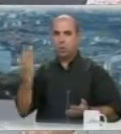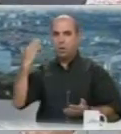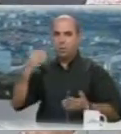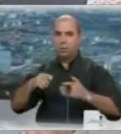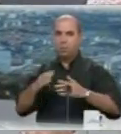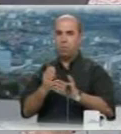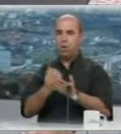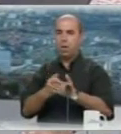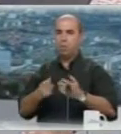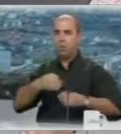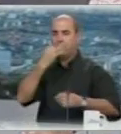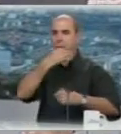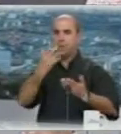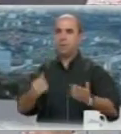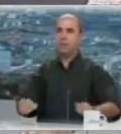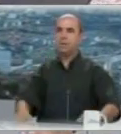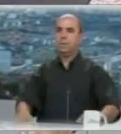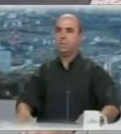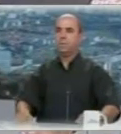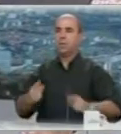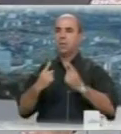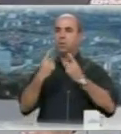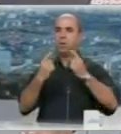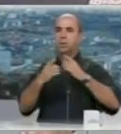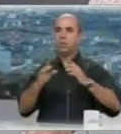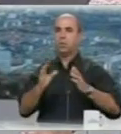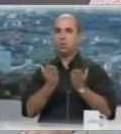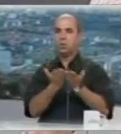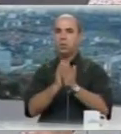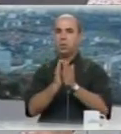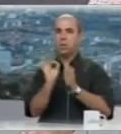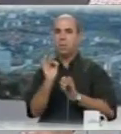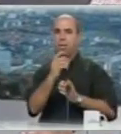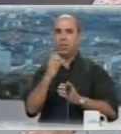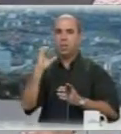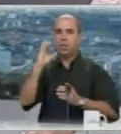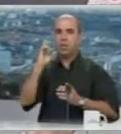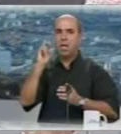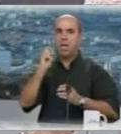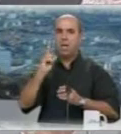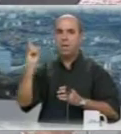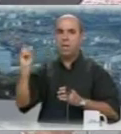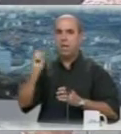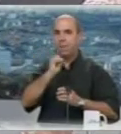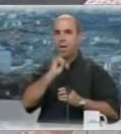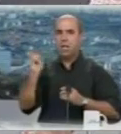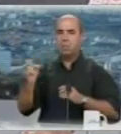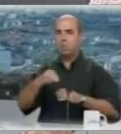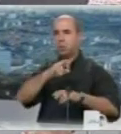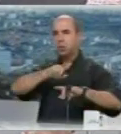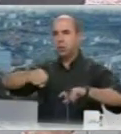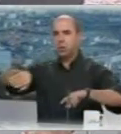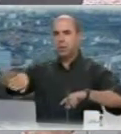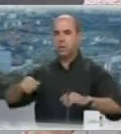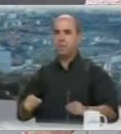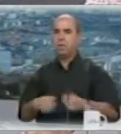تحدثنا على بمناسبة خروج كتابه عن شراقة وعن دالي إبراهيم وغيرها، وأيضا وهو دائما